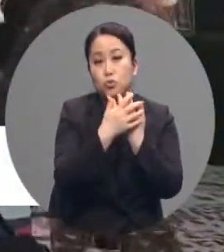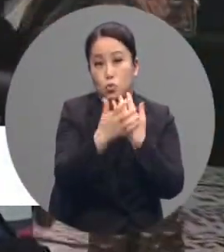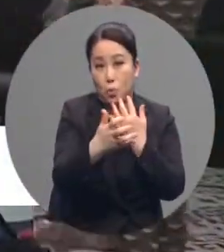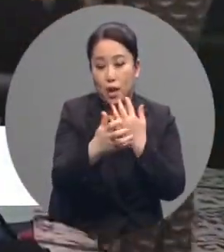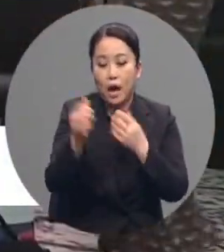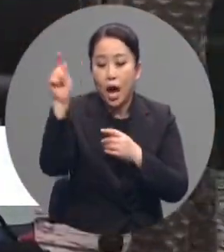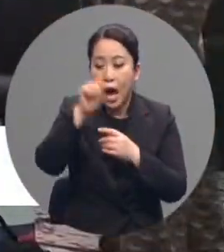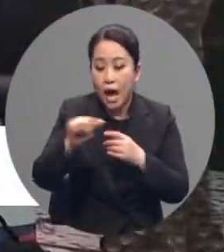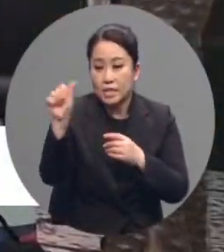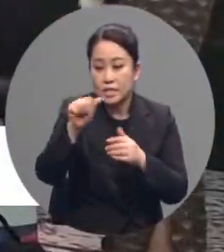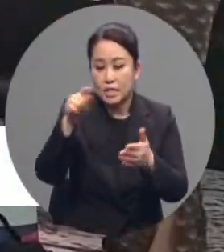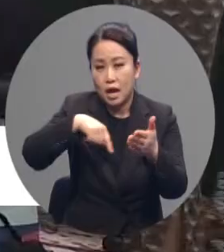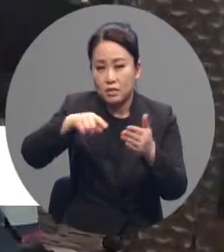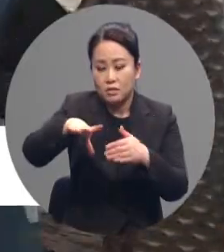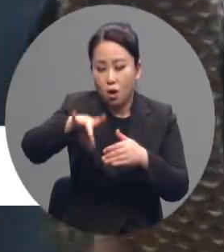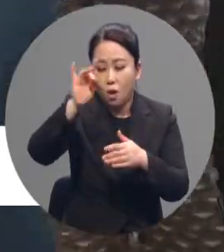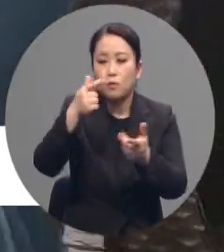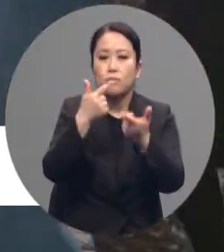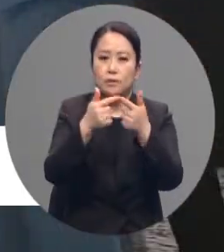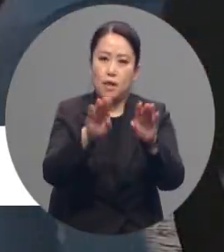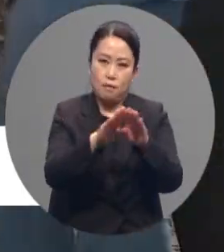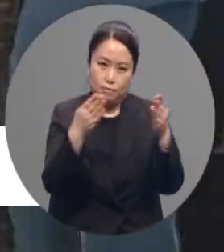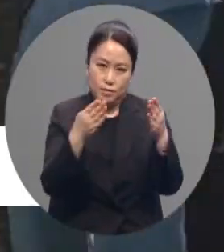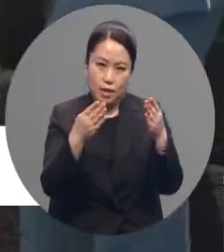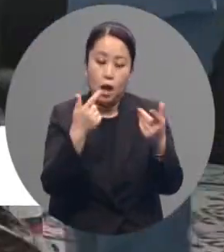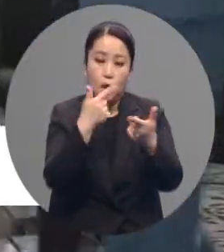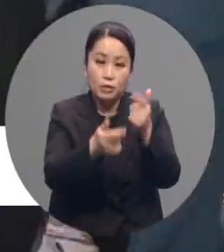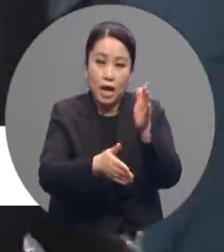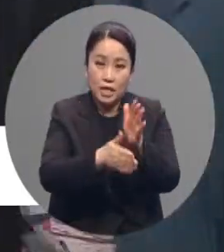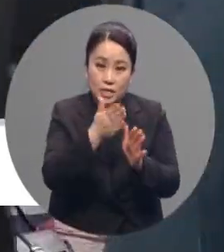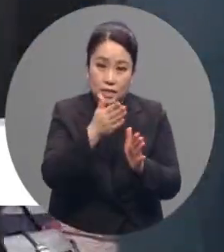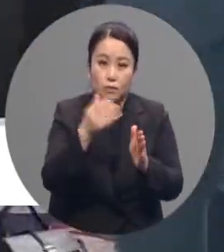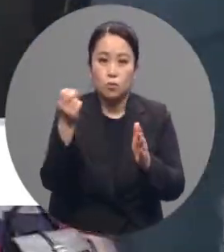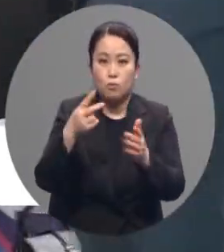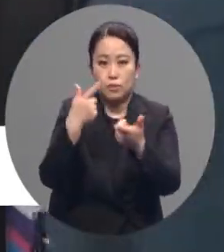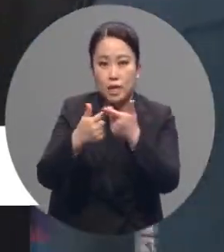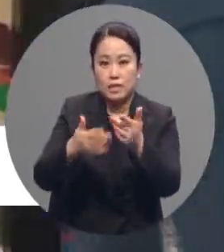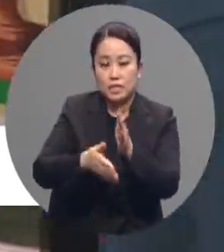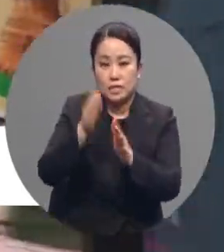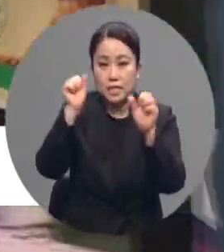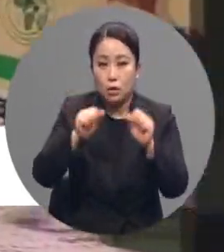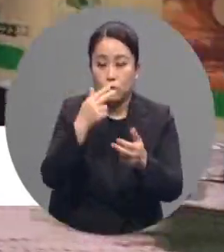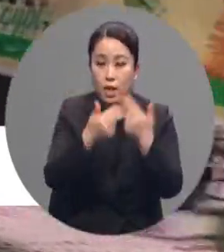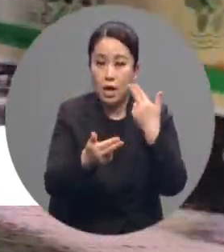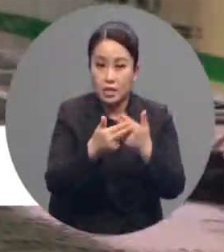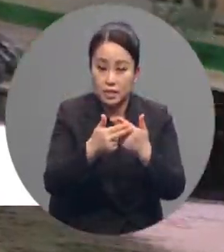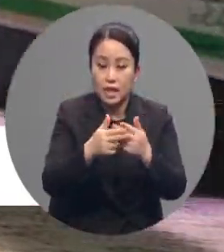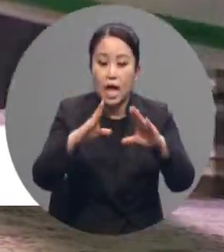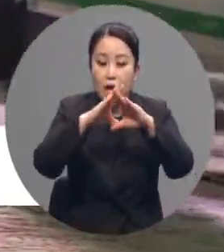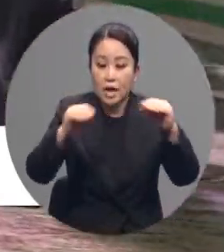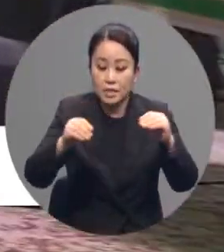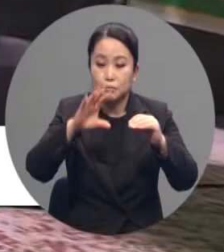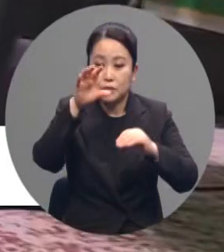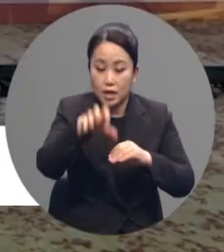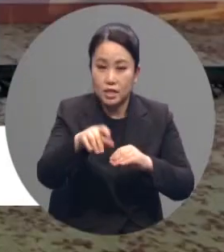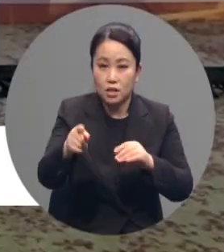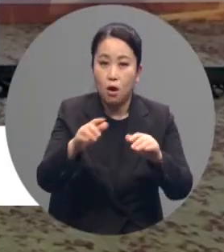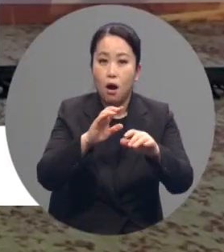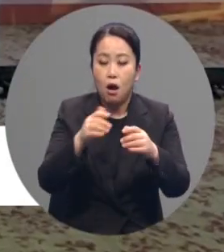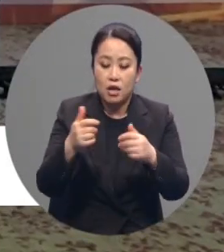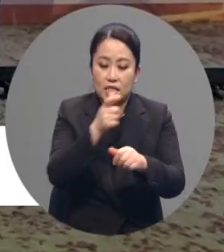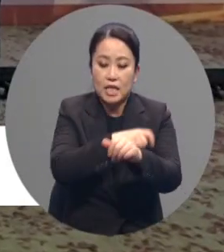부산에서 열립니다. 부산시와 부산시체육회는 어제 이집트 카이로에서 열린 세계 도핑 방지기구